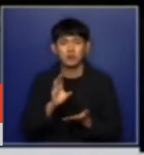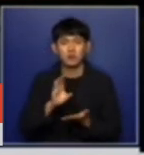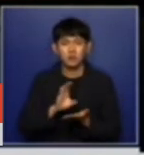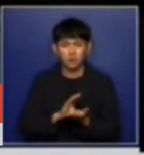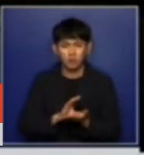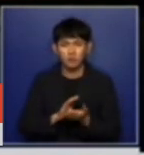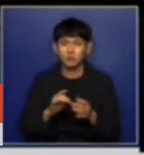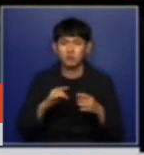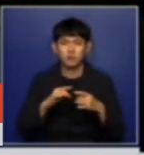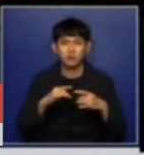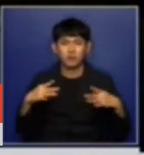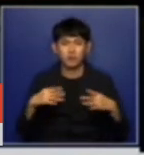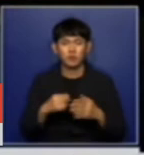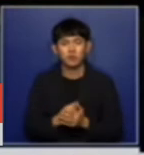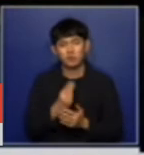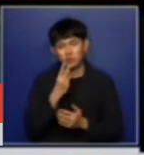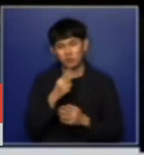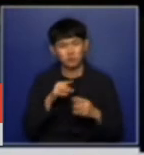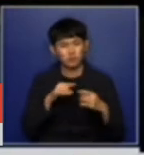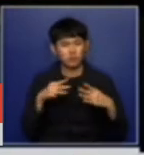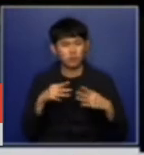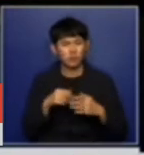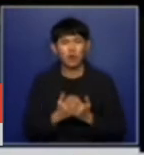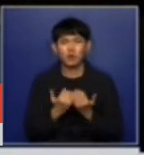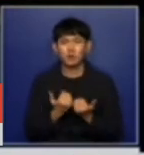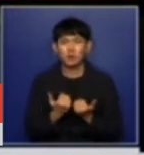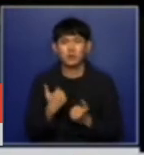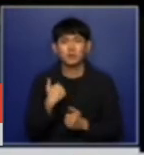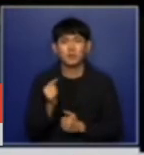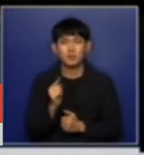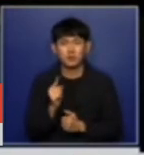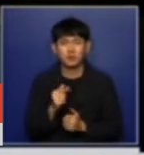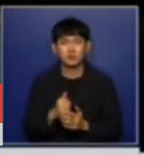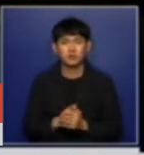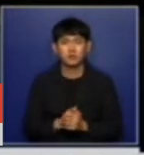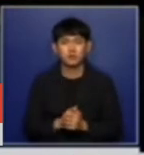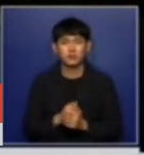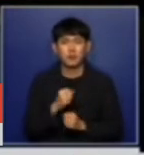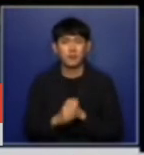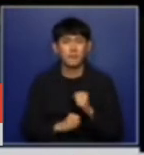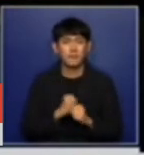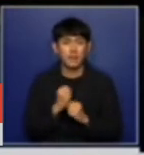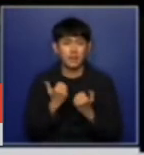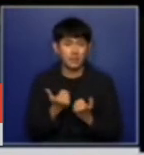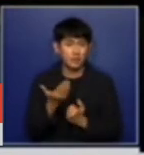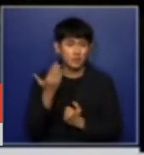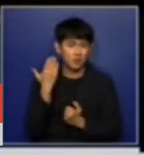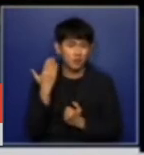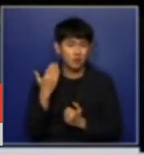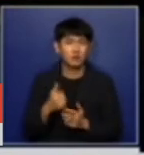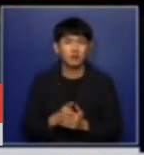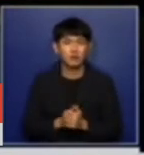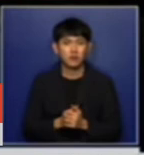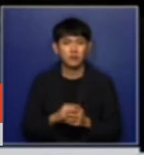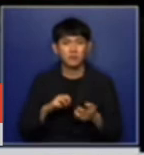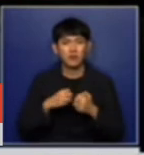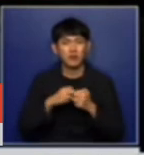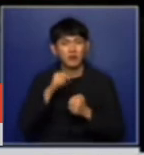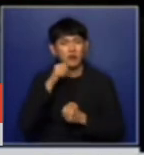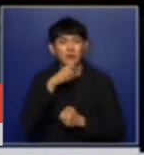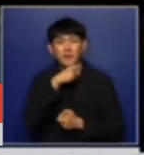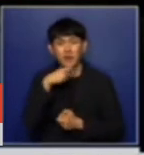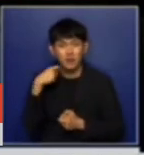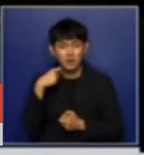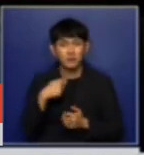ที่ไม่สอดคล้องไม่เหมาะสมกับสถานการณ์ขณะนี้นะครับในปีนี้ที่ผ่านมาเนี่ยภัยแล้งครับ